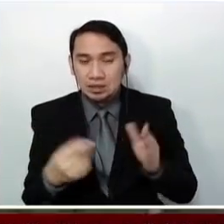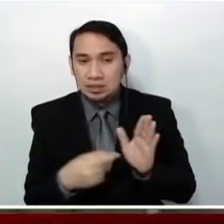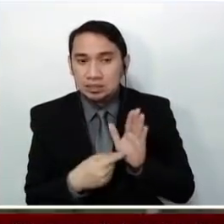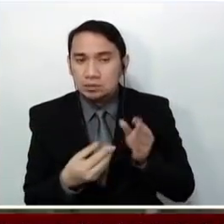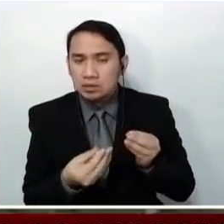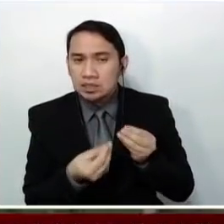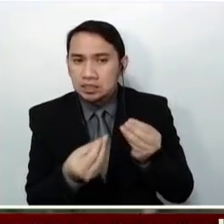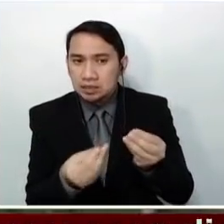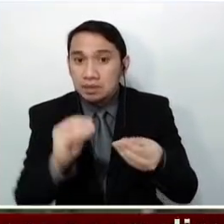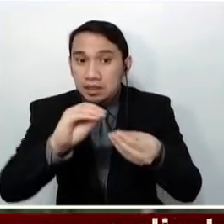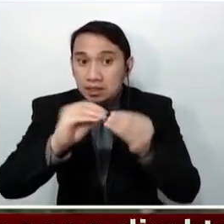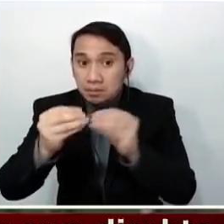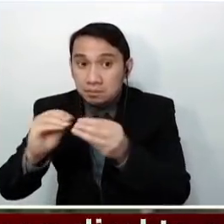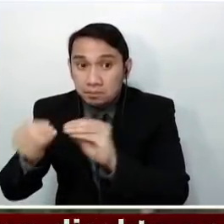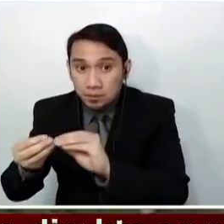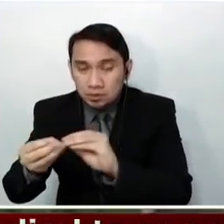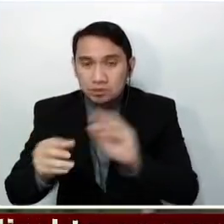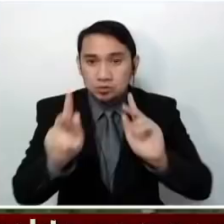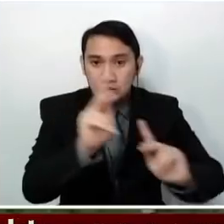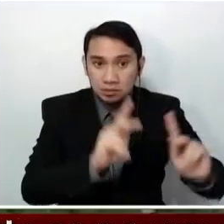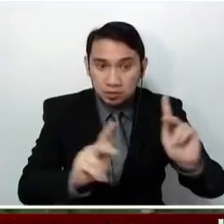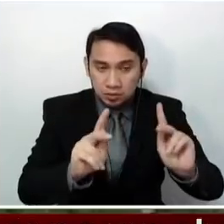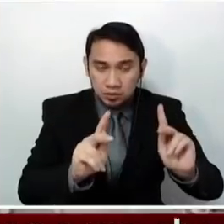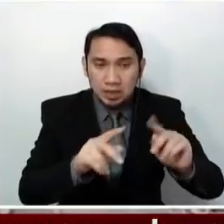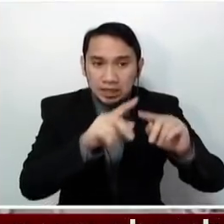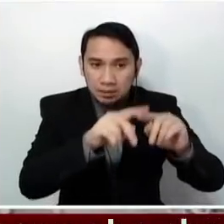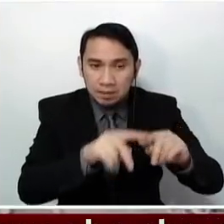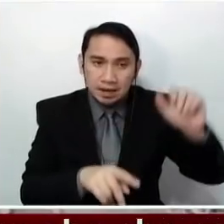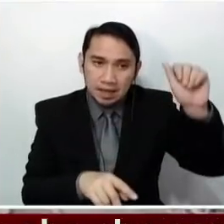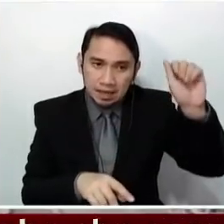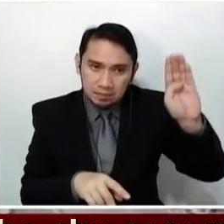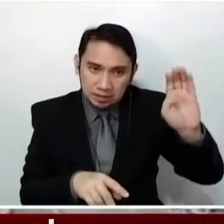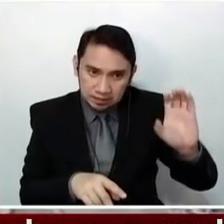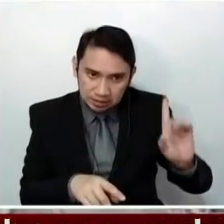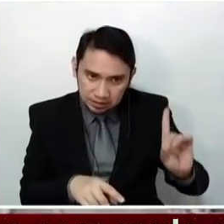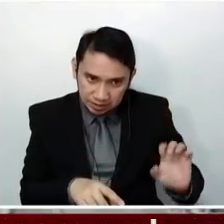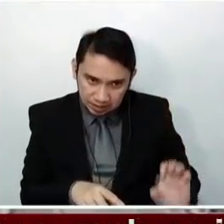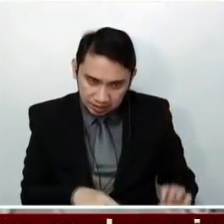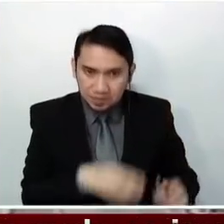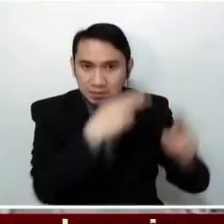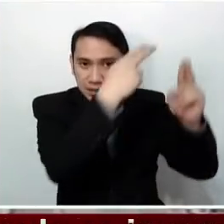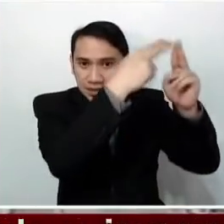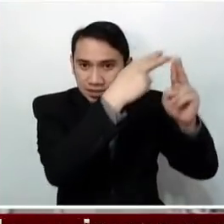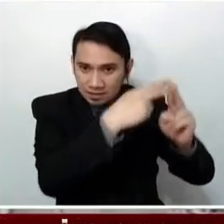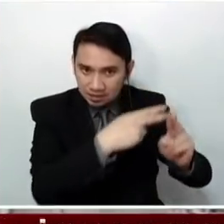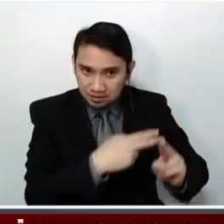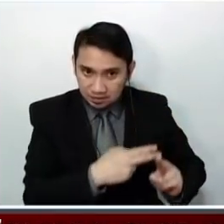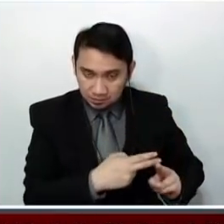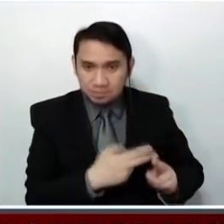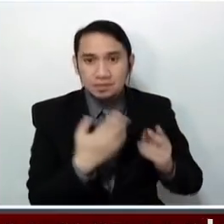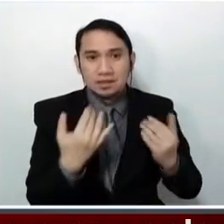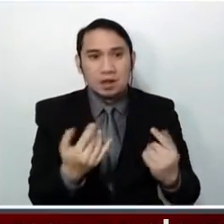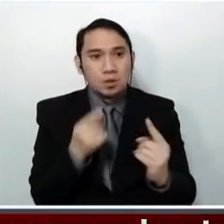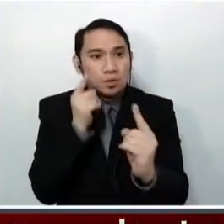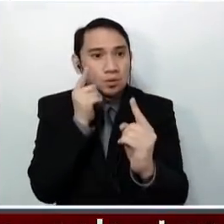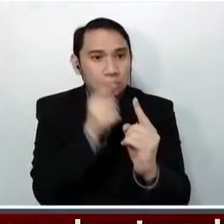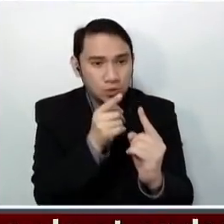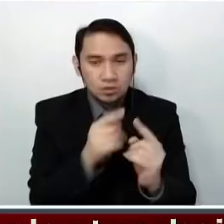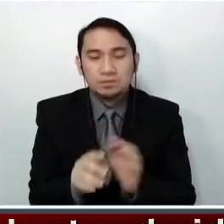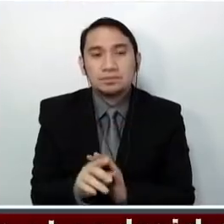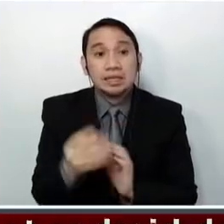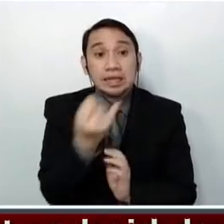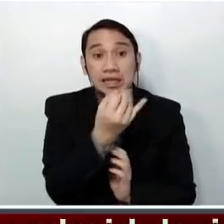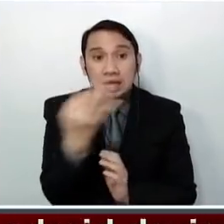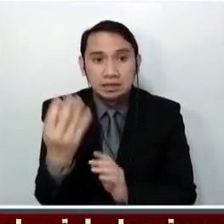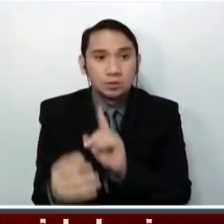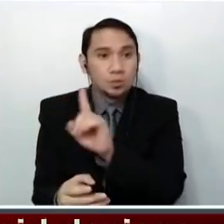mga residente batay sa alphabetical order ng mga pangalan. Target na makapamahagi ng ayuda sa 100